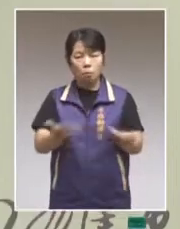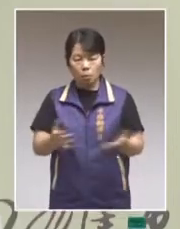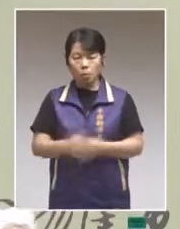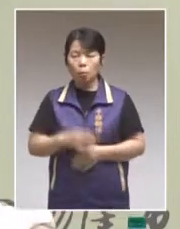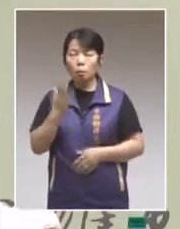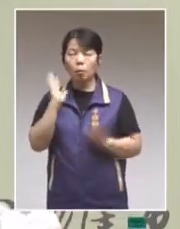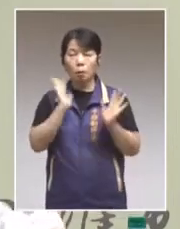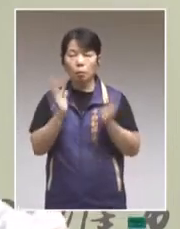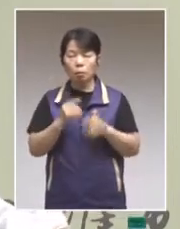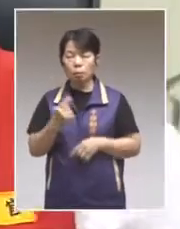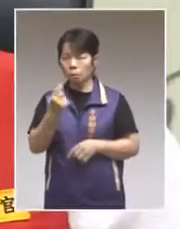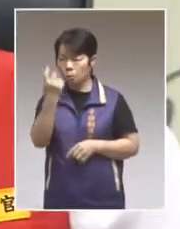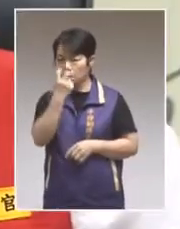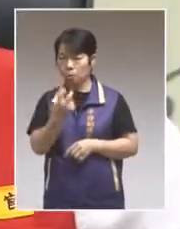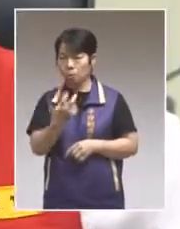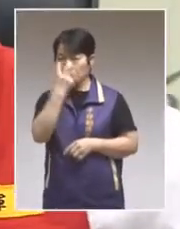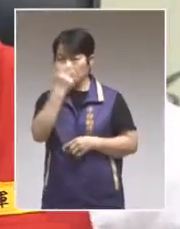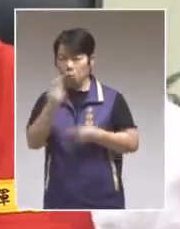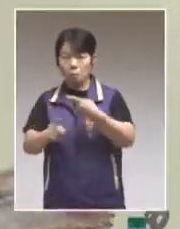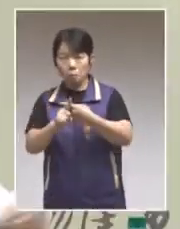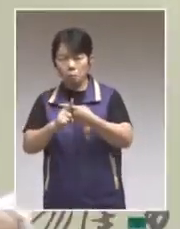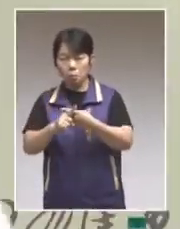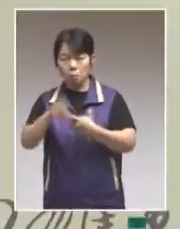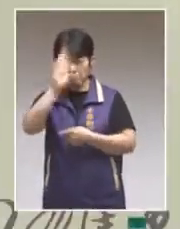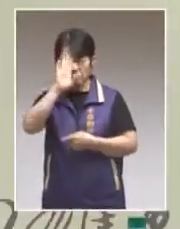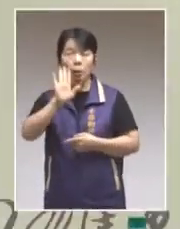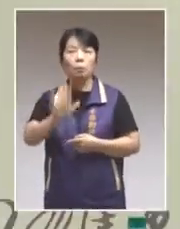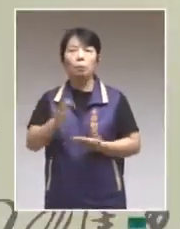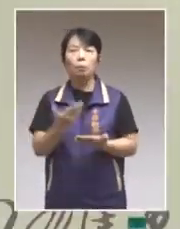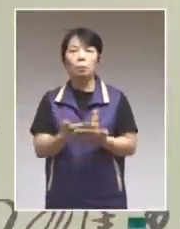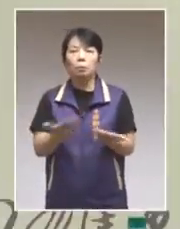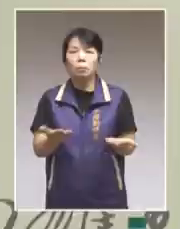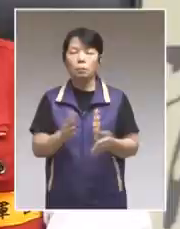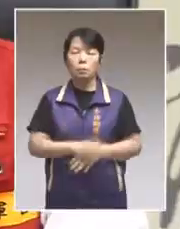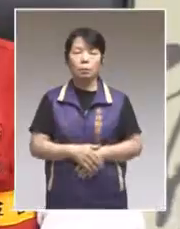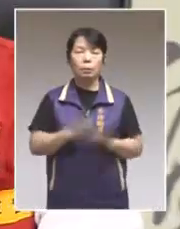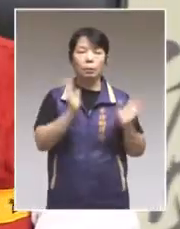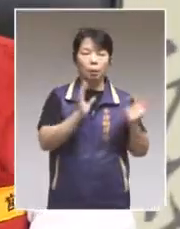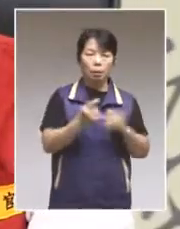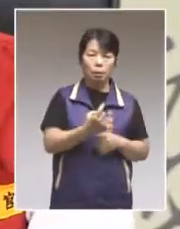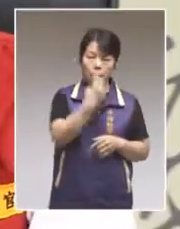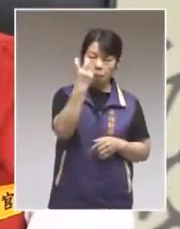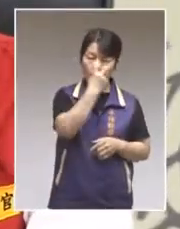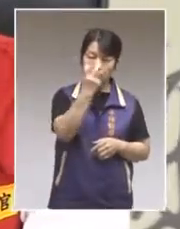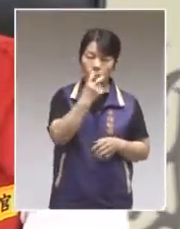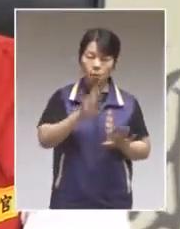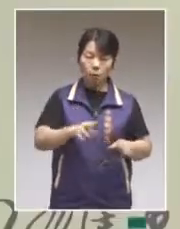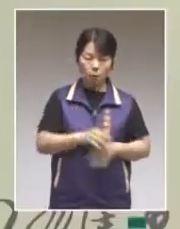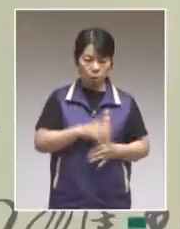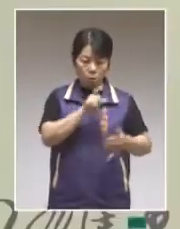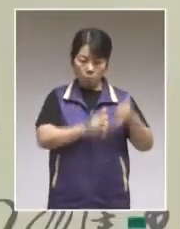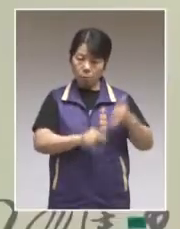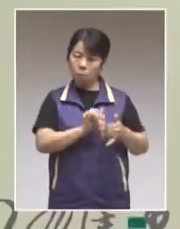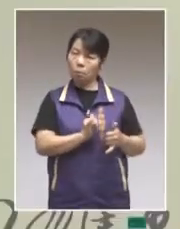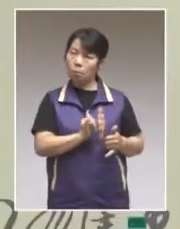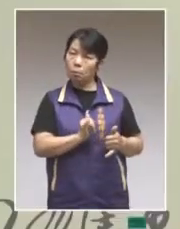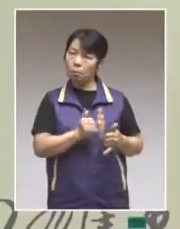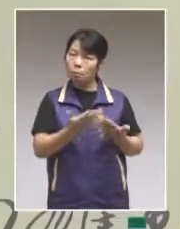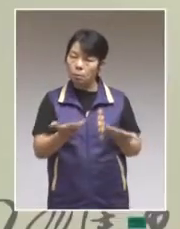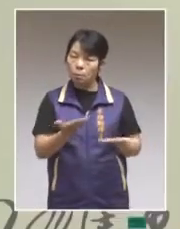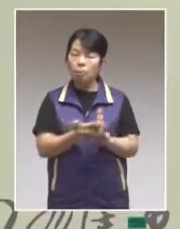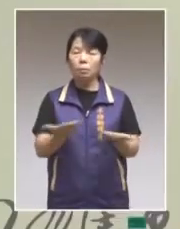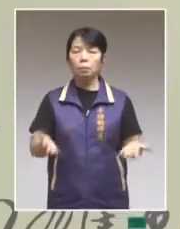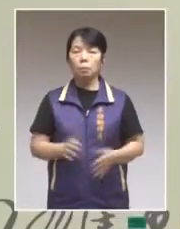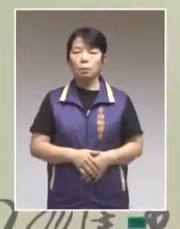性而且有症状怎么办？好，那小朋友假如是快筛阳性没有症状怎么办？大概这几种状